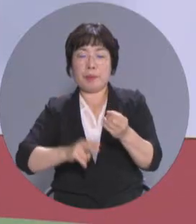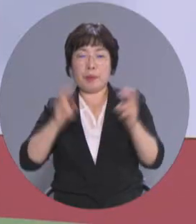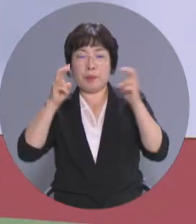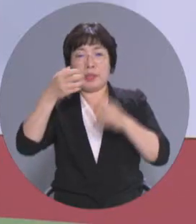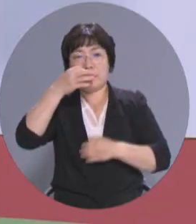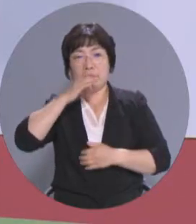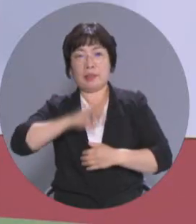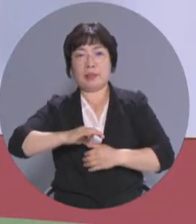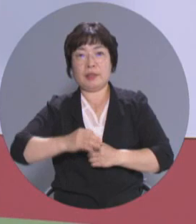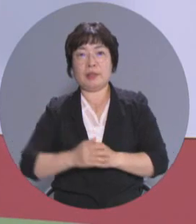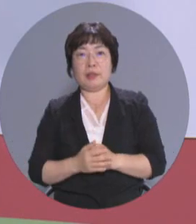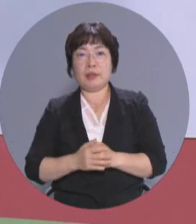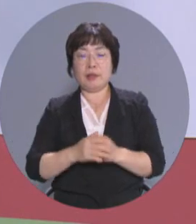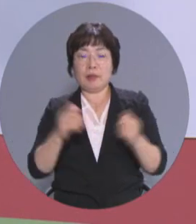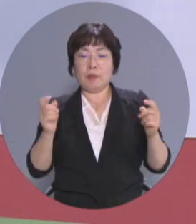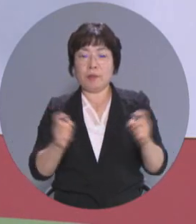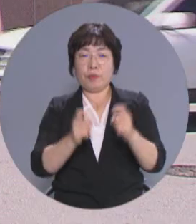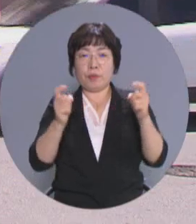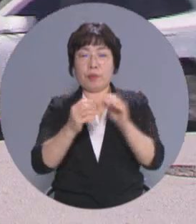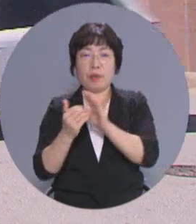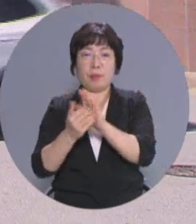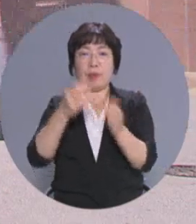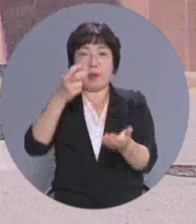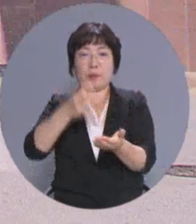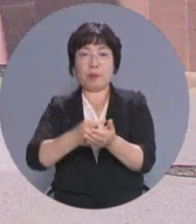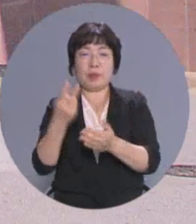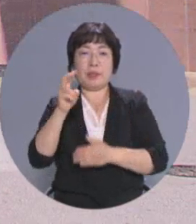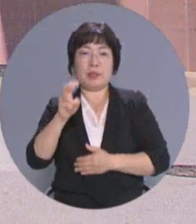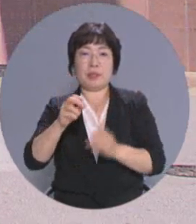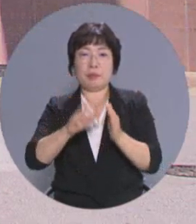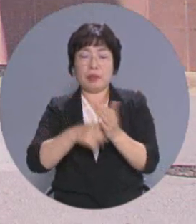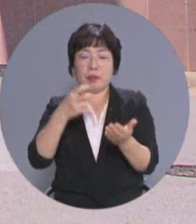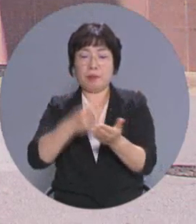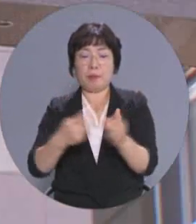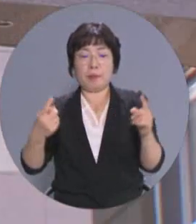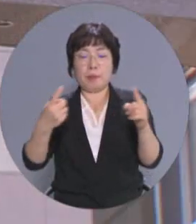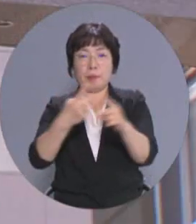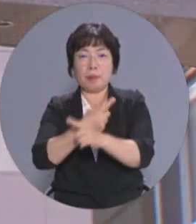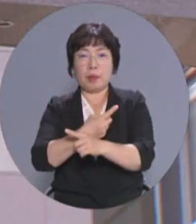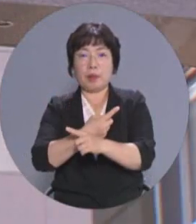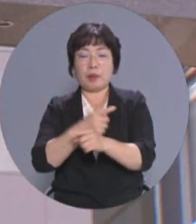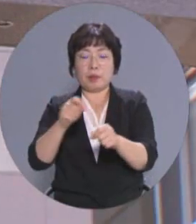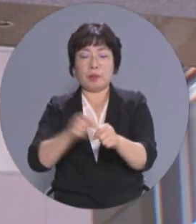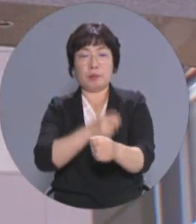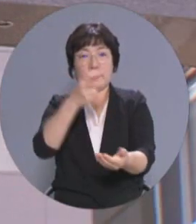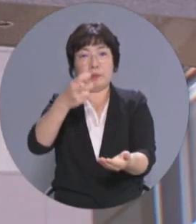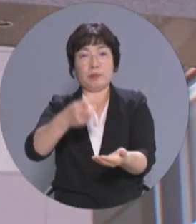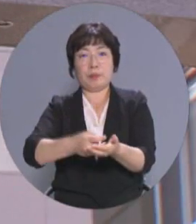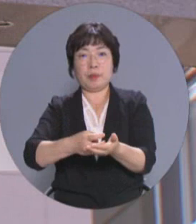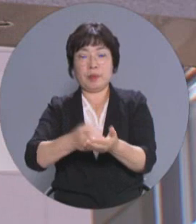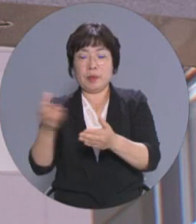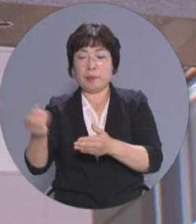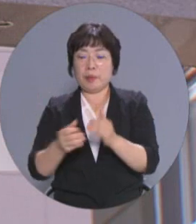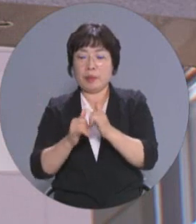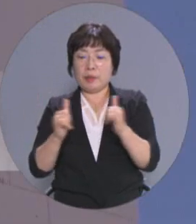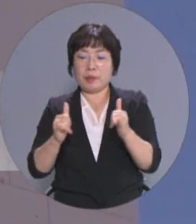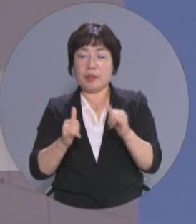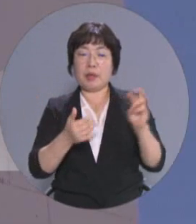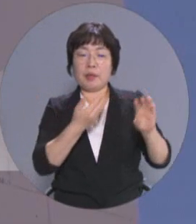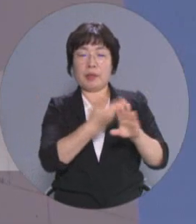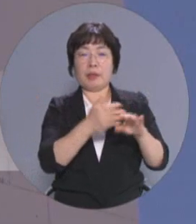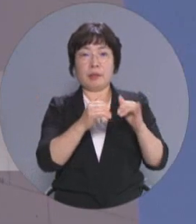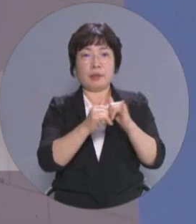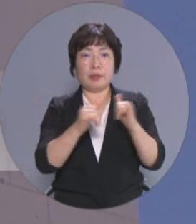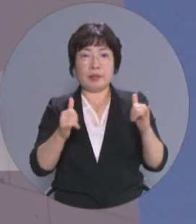때문입니다. 이런 분쟁 사례를 막기 위해 2020년 개정된 공공주택특별법은 임차인이든